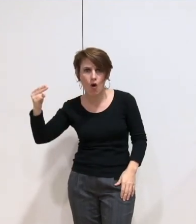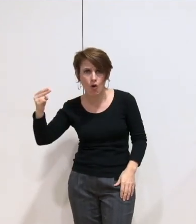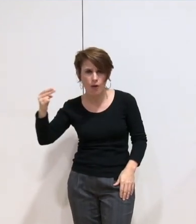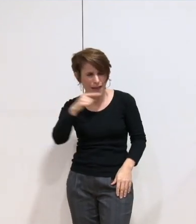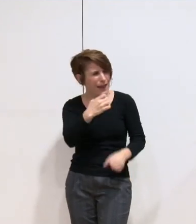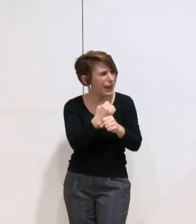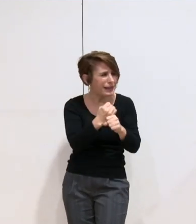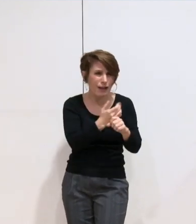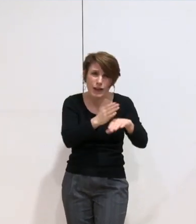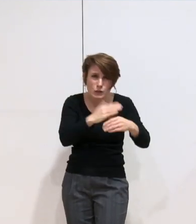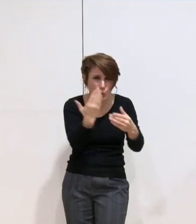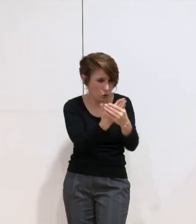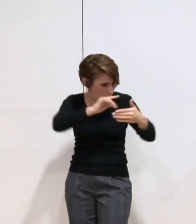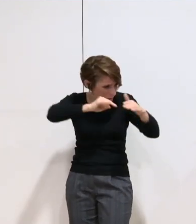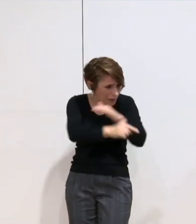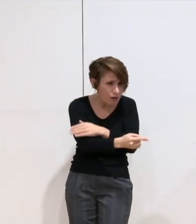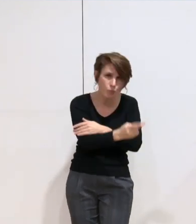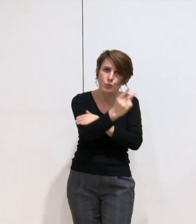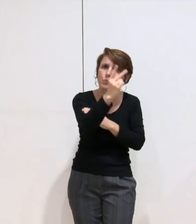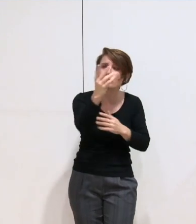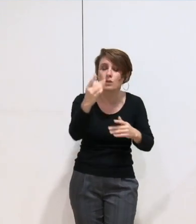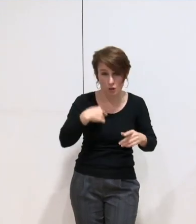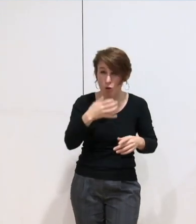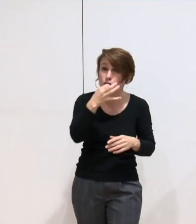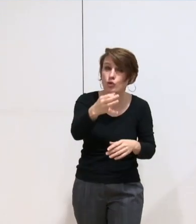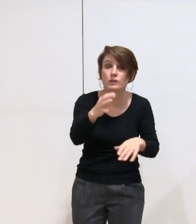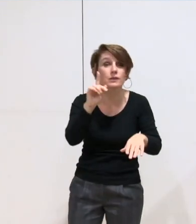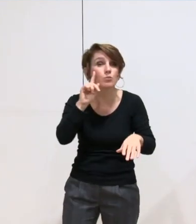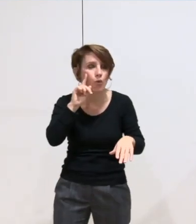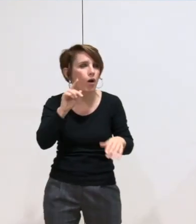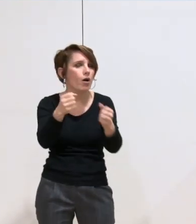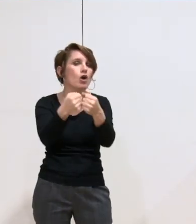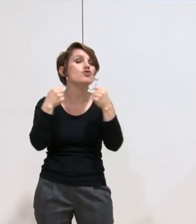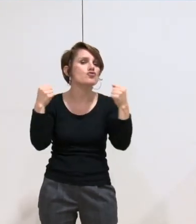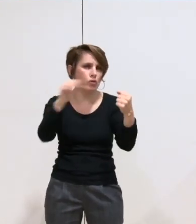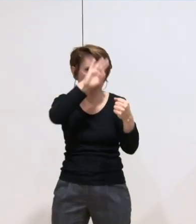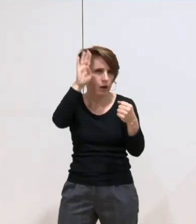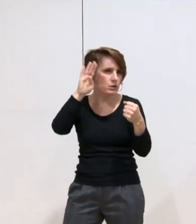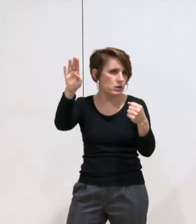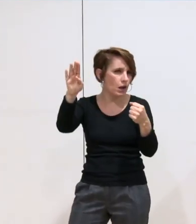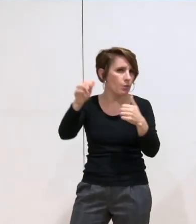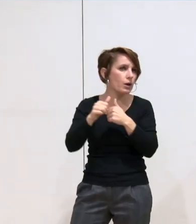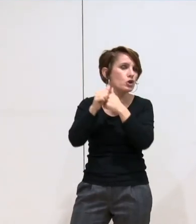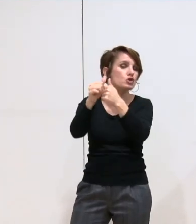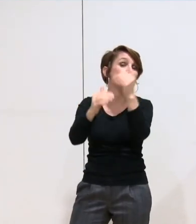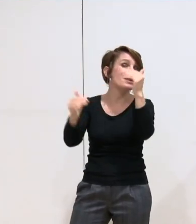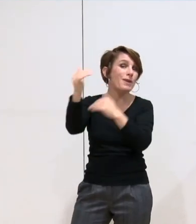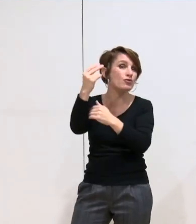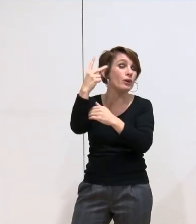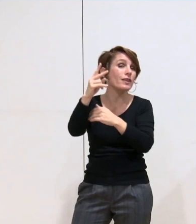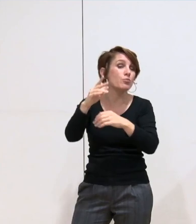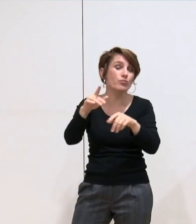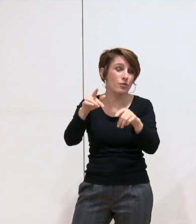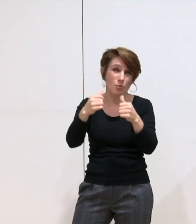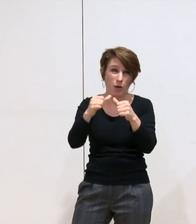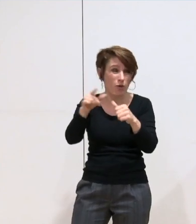elle travaille. Je le dis d'autant plus qu'un journal très connu, issu de votre majorité, se permet de l'attaquer